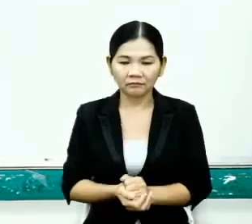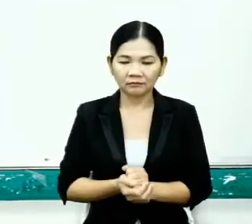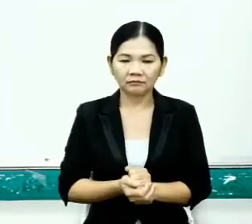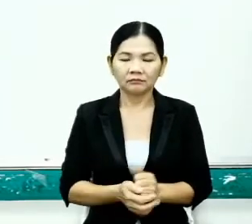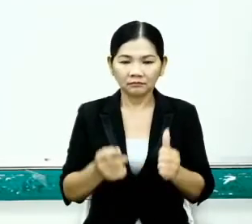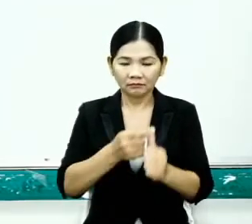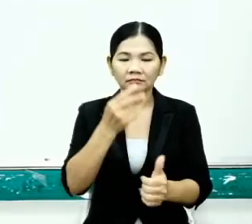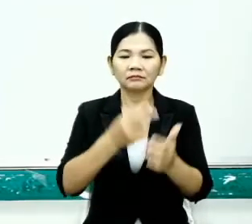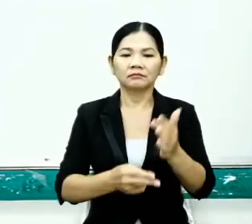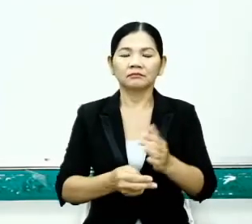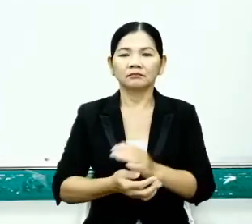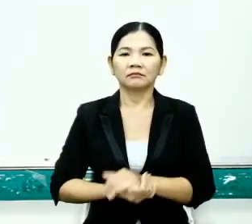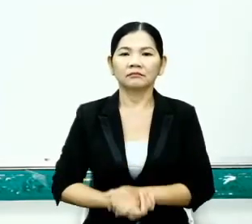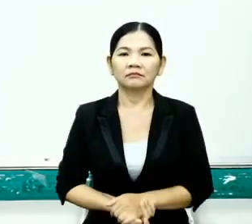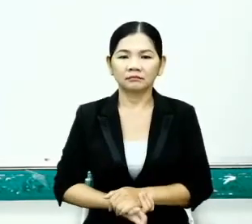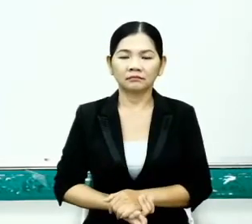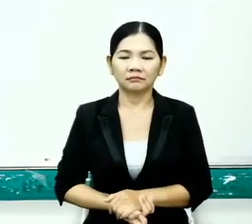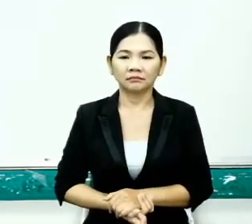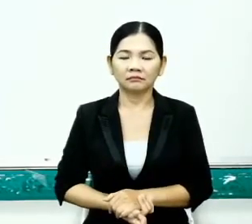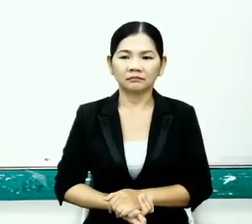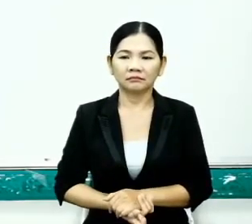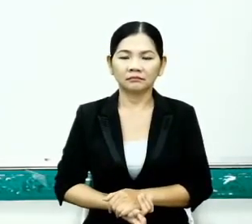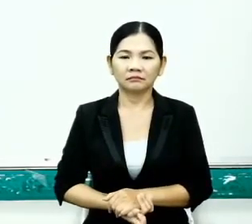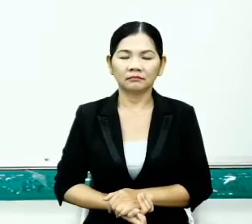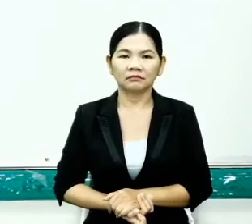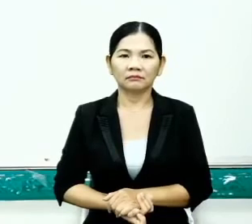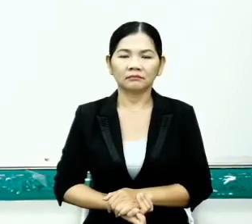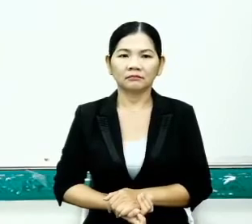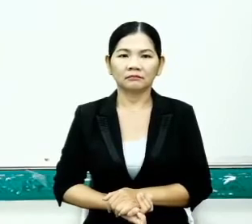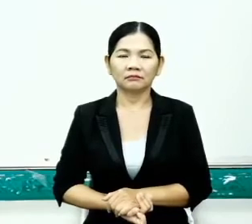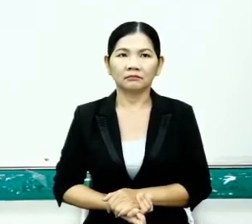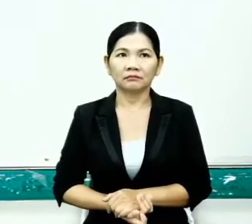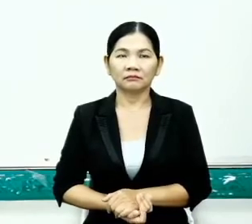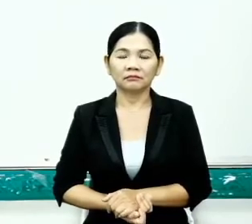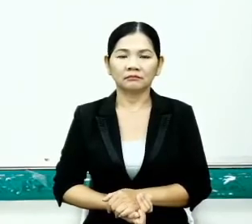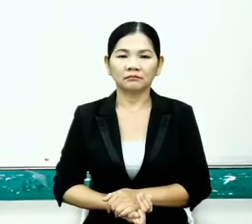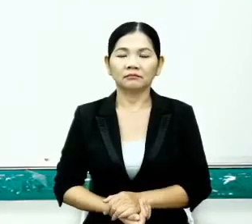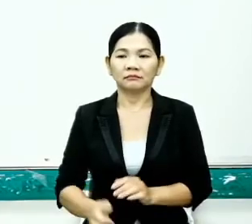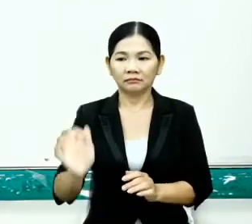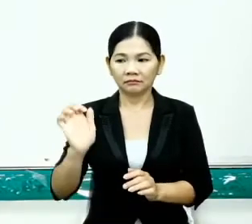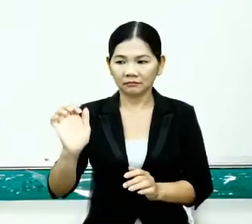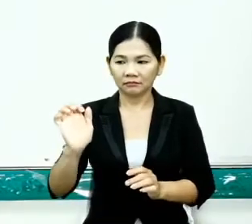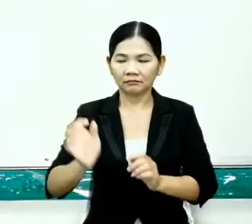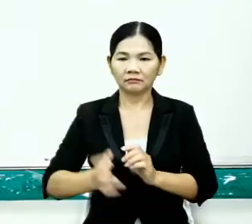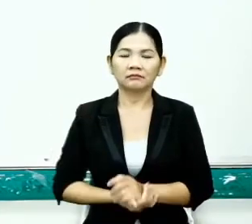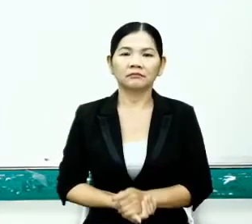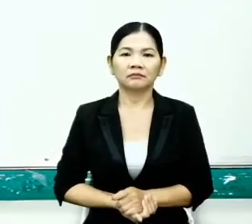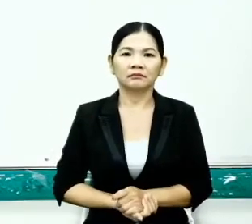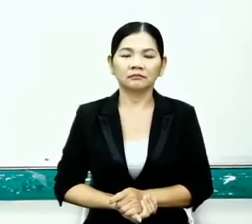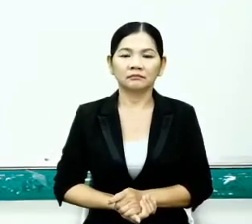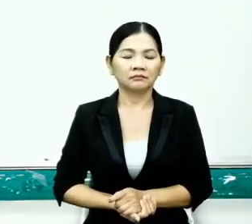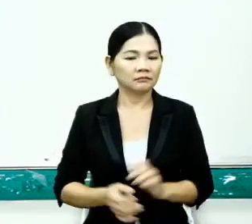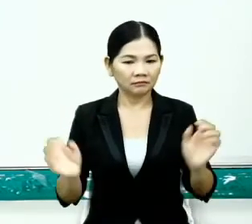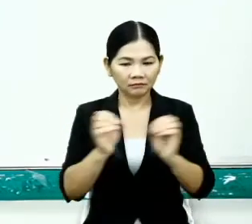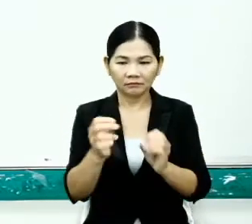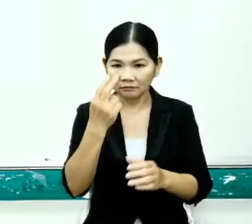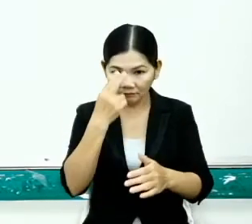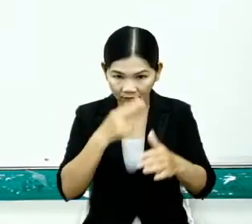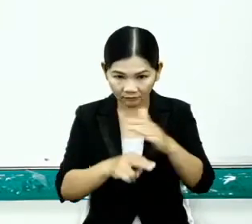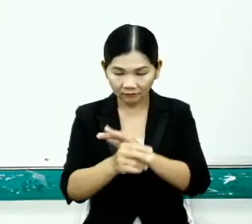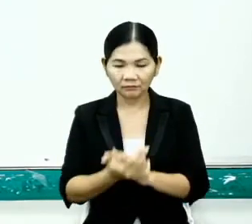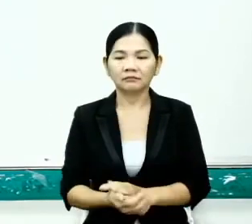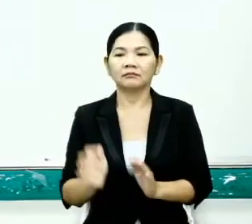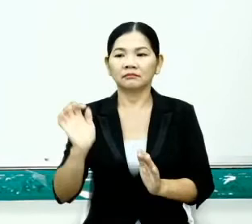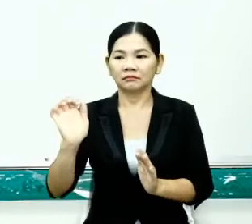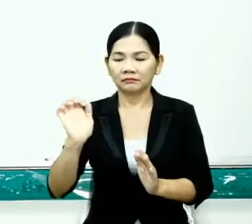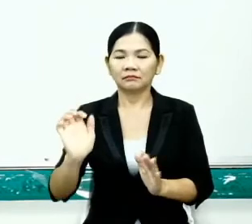សូដើមអ្វីដែរកូនសូដើមអ្វីចាគឺសូដើមចចាតែកូនអត់តបានឃើញរូបរាងនៃសូ